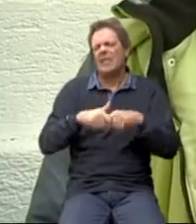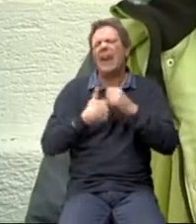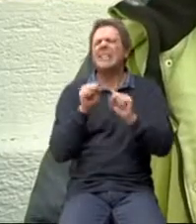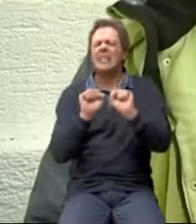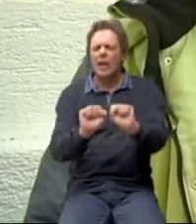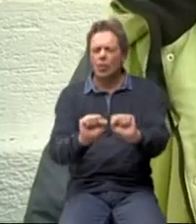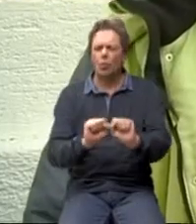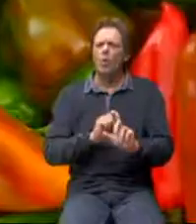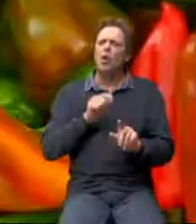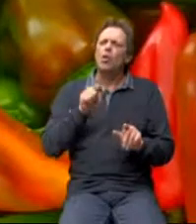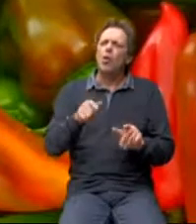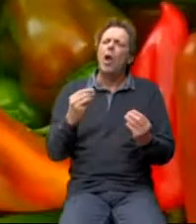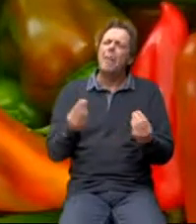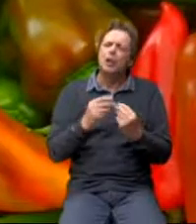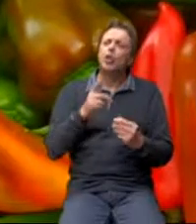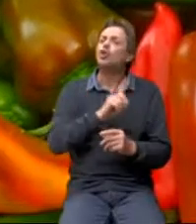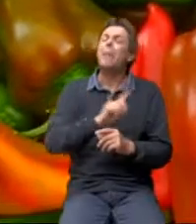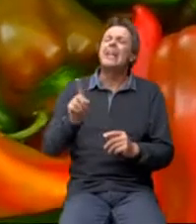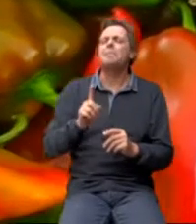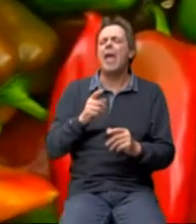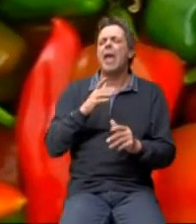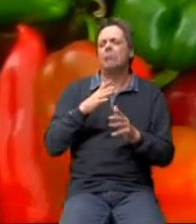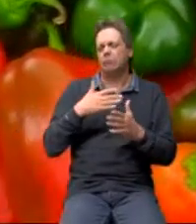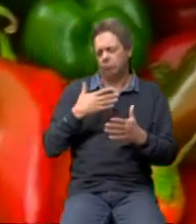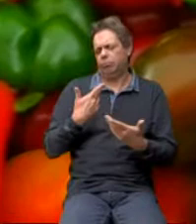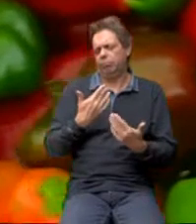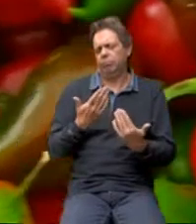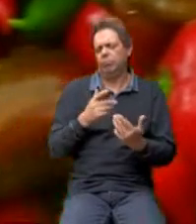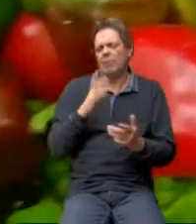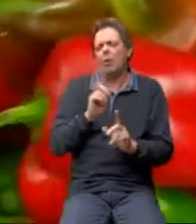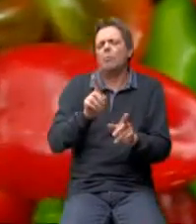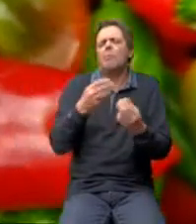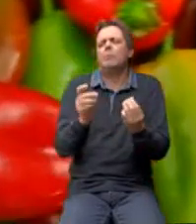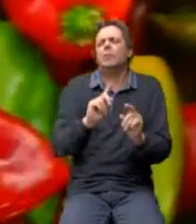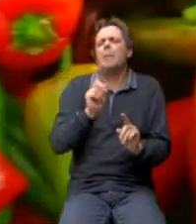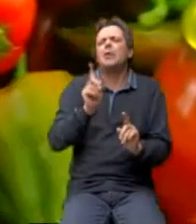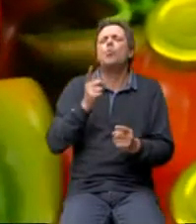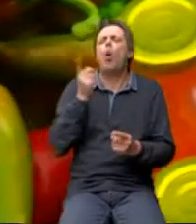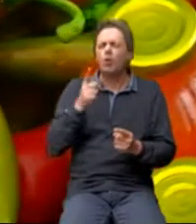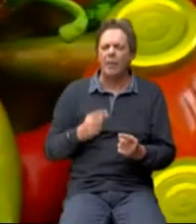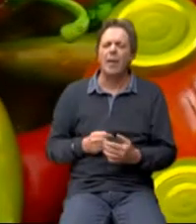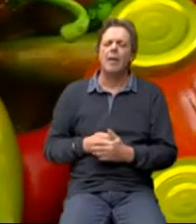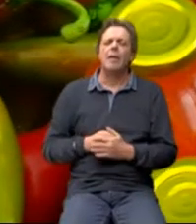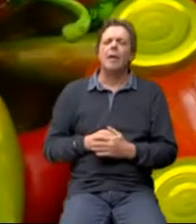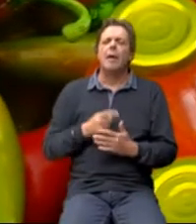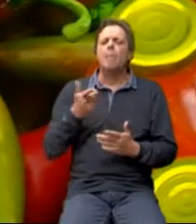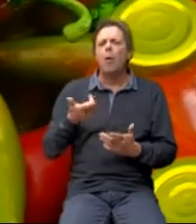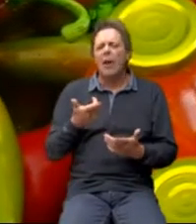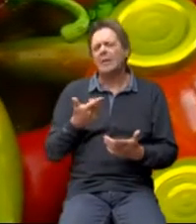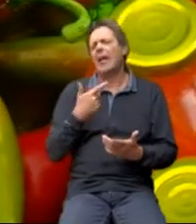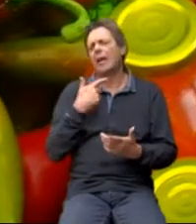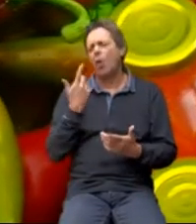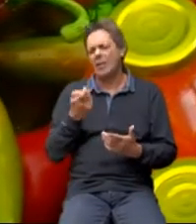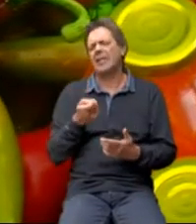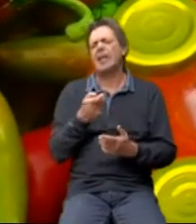su ne štete ljudima, ljudskom zdravlju, znači nisu otrovi. Između ostalog moraju se koristiti znači starinska sjemena,